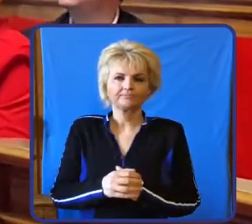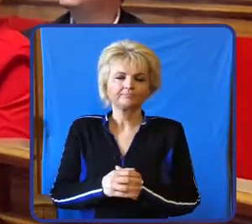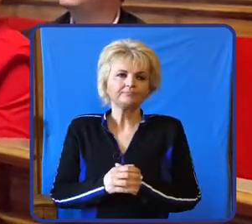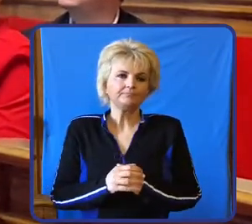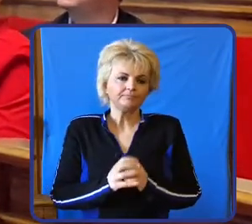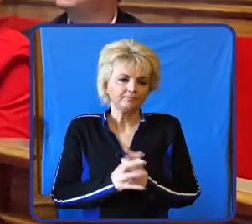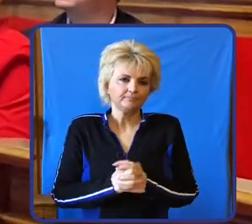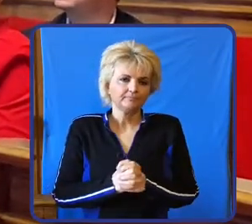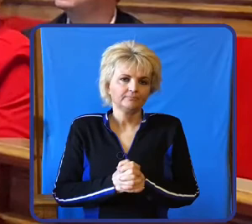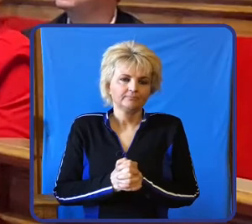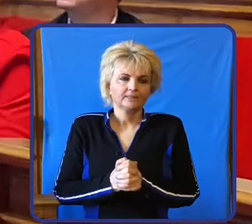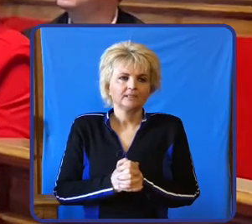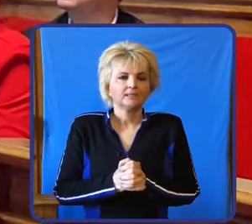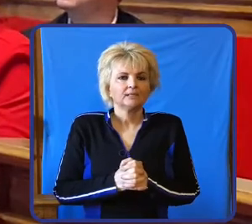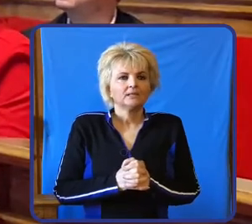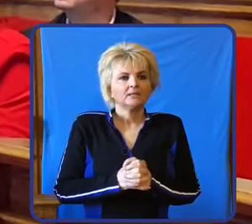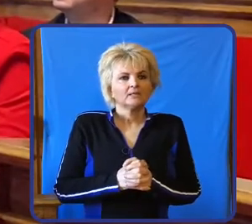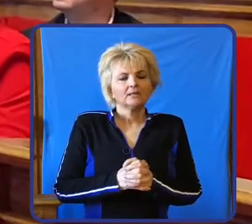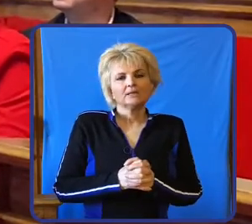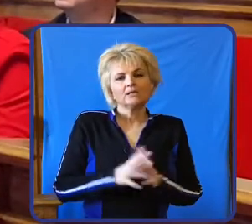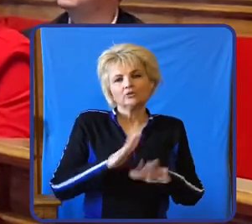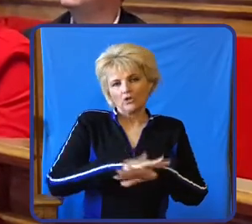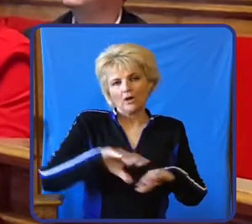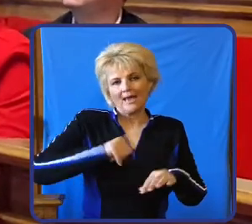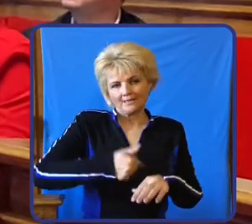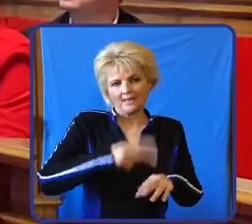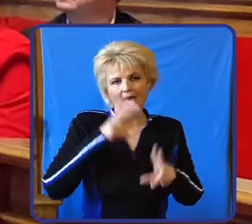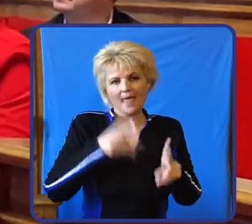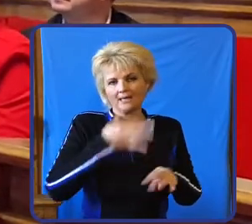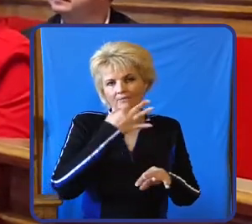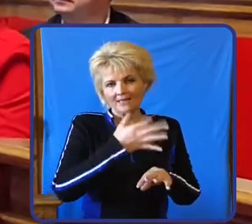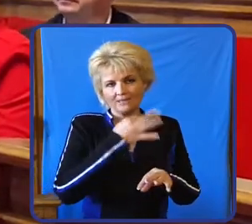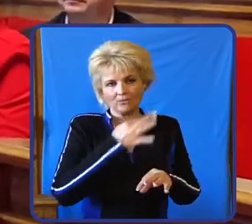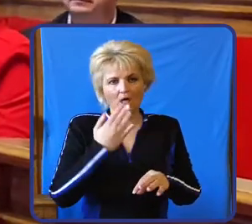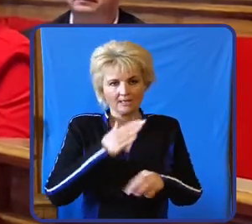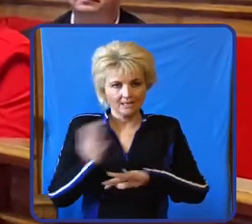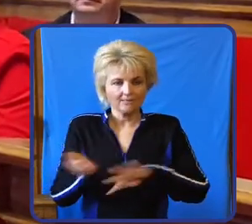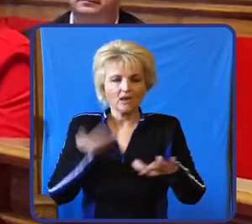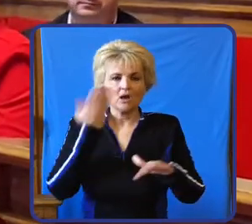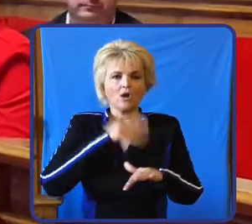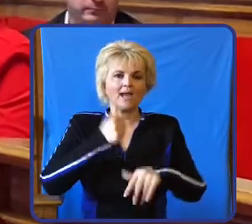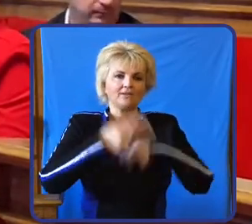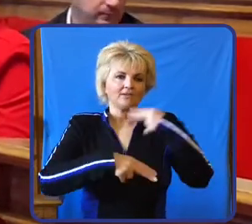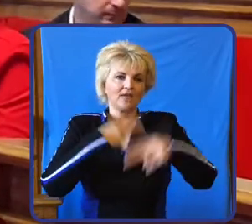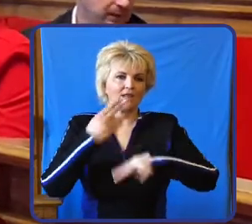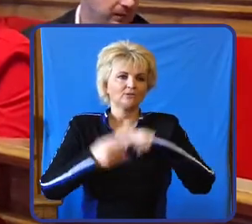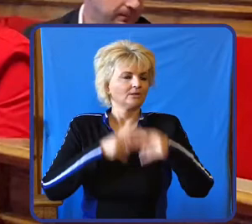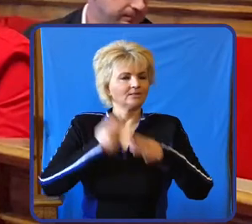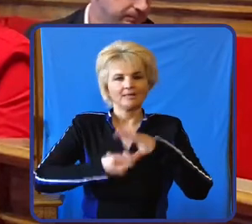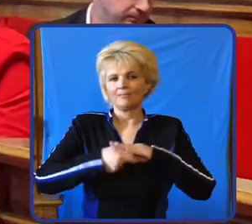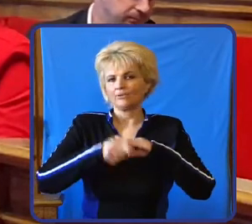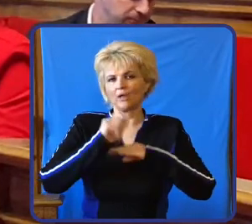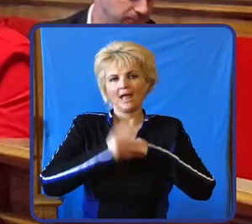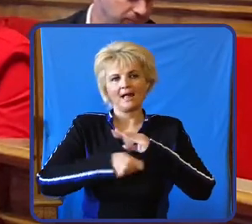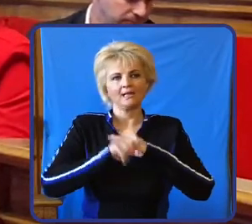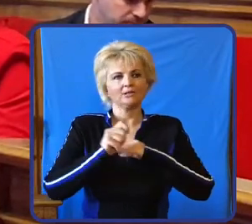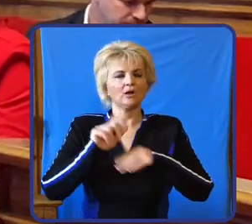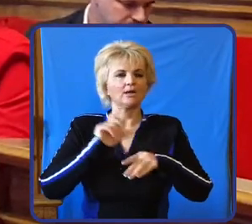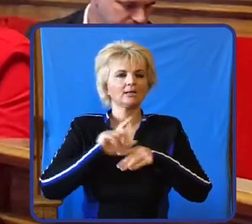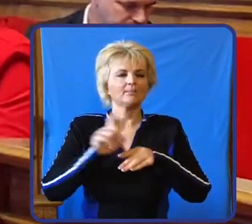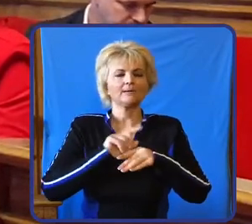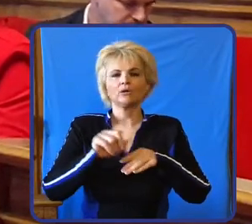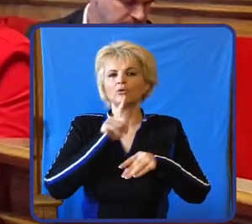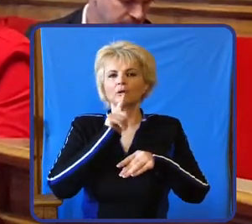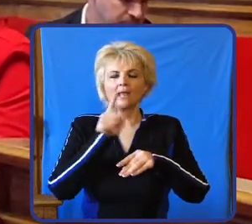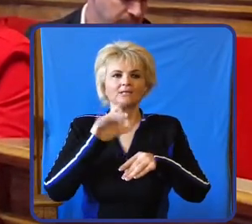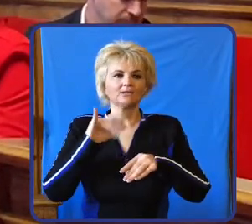a irányunkban eljutatott, és egyszer szólaljunk föl, hogyha egy vizsgálat során nem találnak semmi hibát, akkor lesz Joványbusznak egy